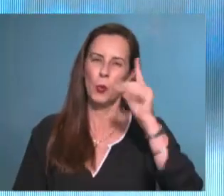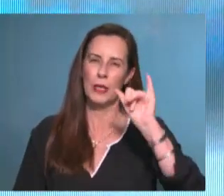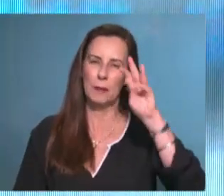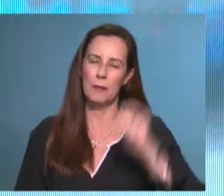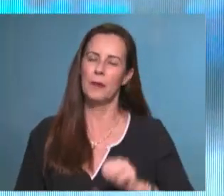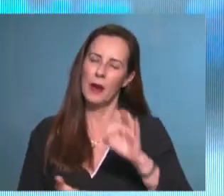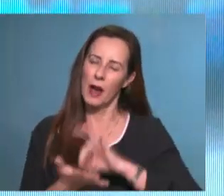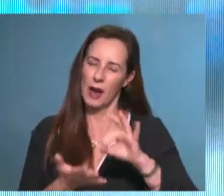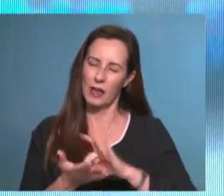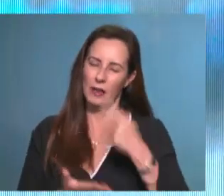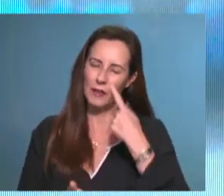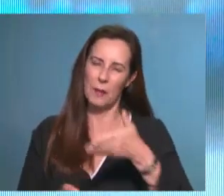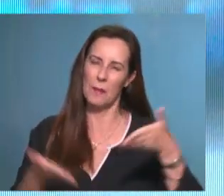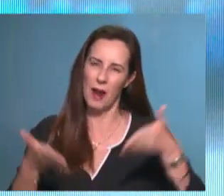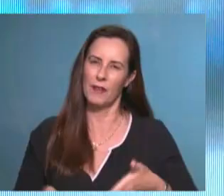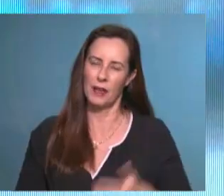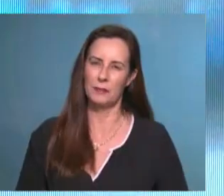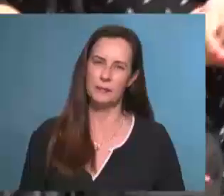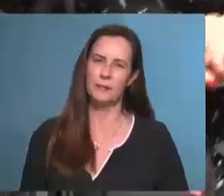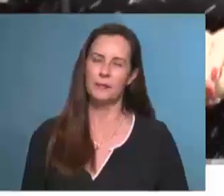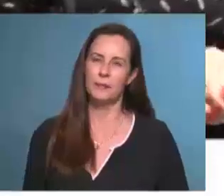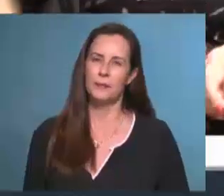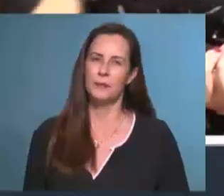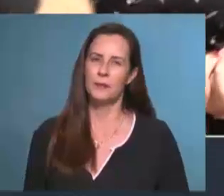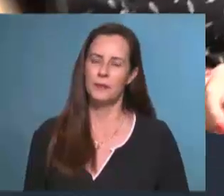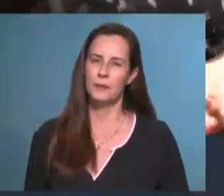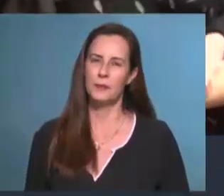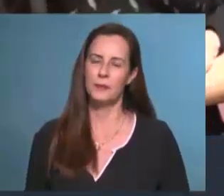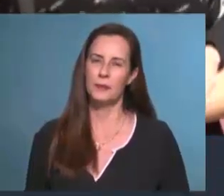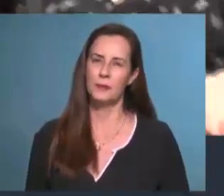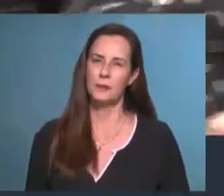יובל אגסי ליווה אותו בדרכו האחרונה.